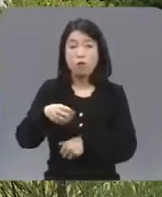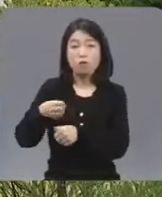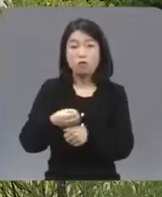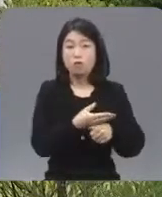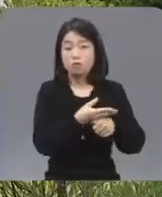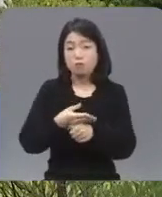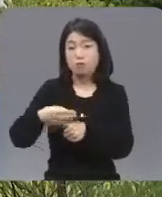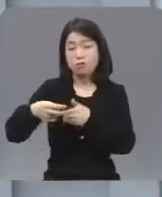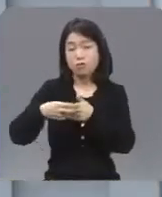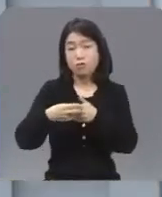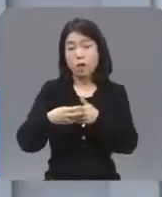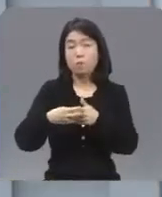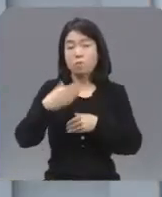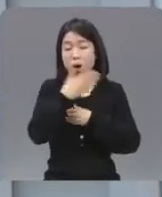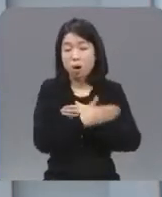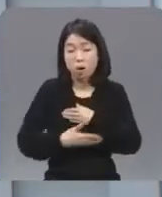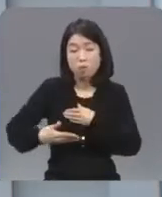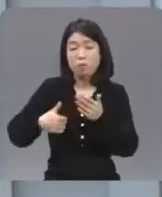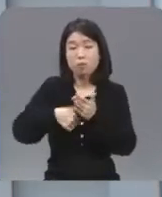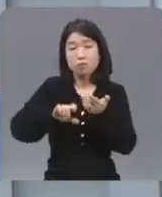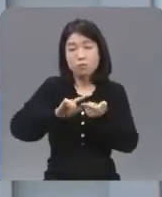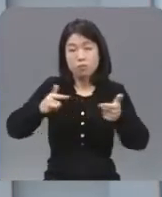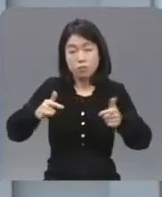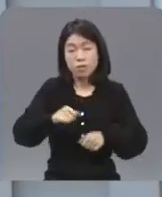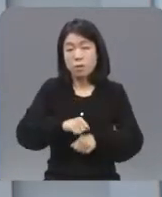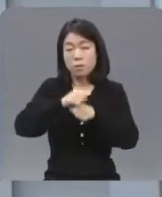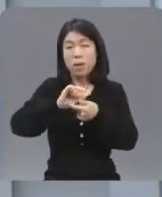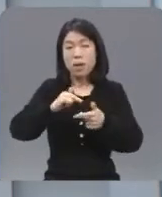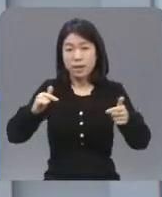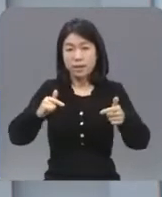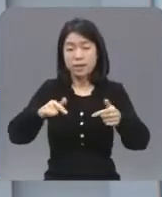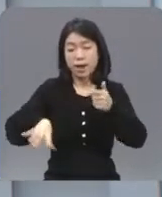중개의학연구센터, 인체유래물은행 등 인프라가 구축돼 있습니다.